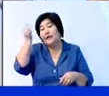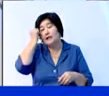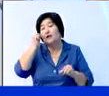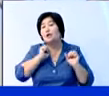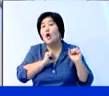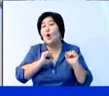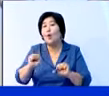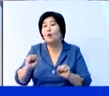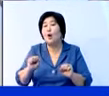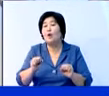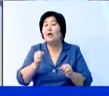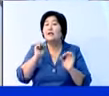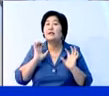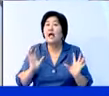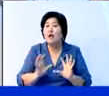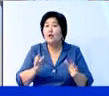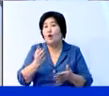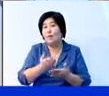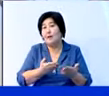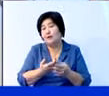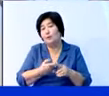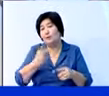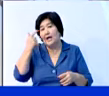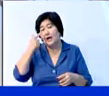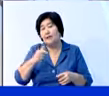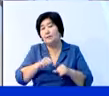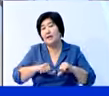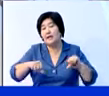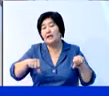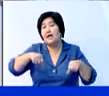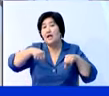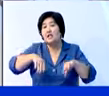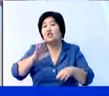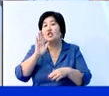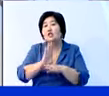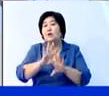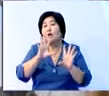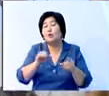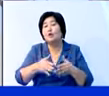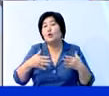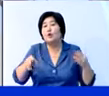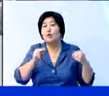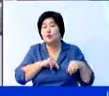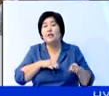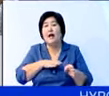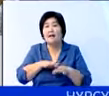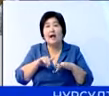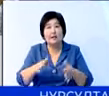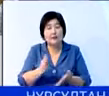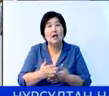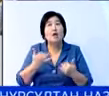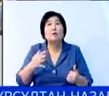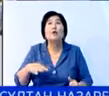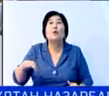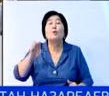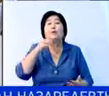қорғау мәселесі, сақтау мәселесі бойынша осы ғылыми әдістемелік кеңестің шешімдері бойынша үлкен жұмыстар атқарылып жатыр. Биыл